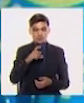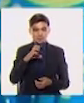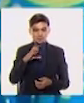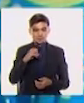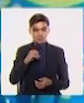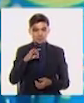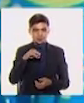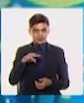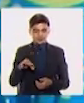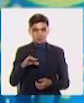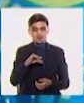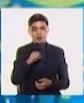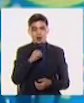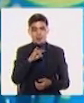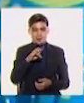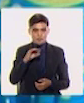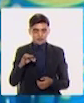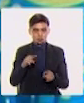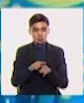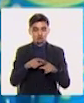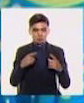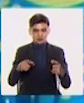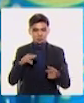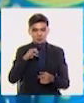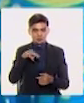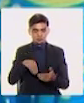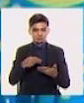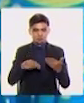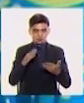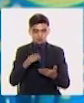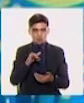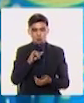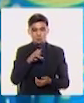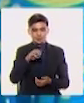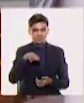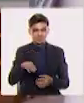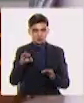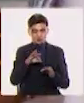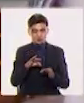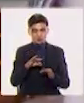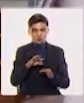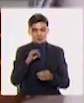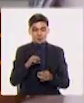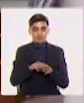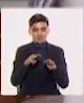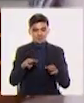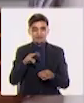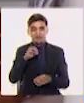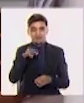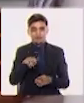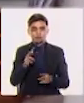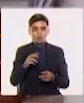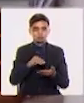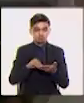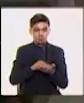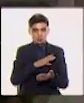де IB сияқты халықаралық тесттердің балдарын ОБТ пайына аудару шкаласын енгіздік. Министр тест тапсырушыларға